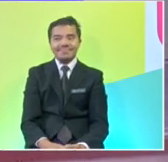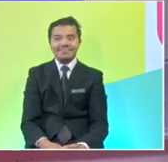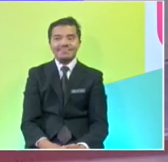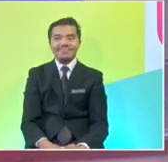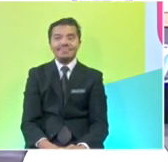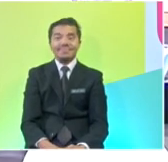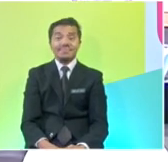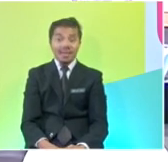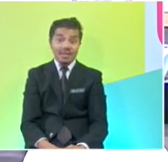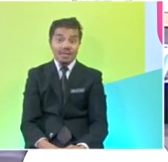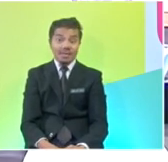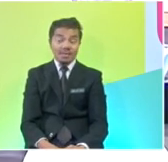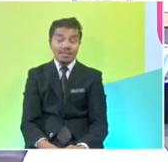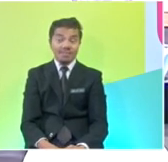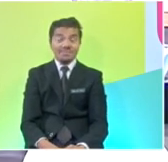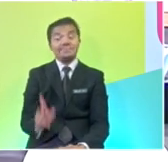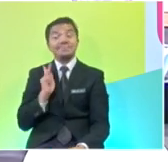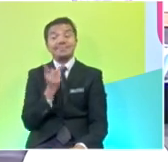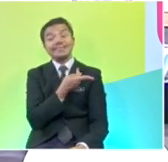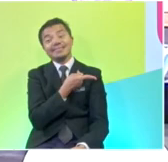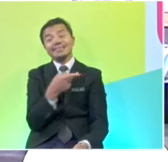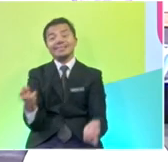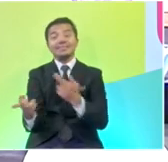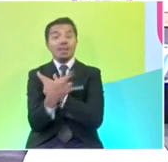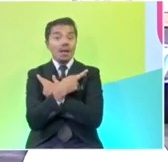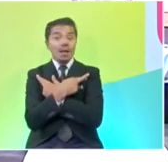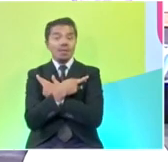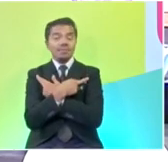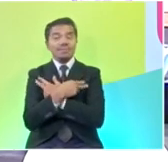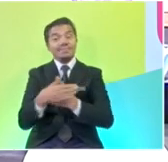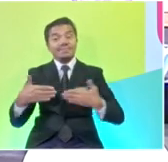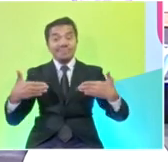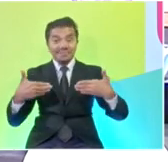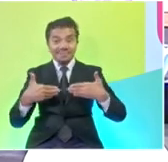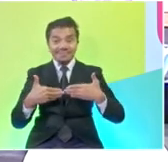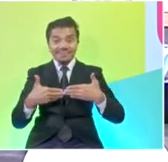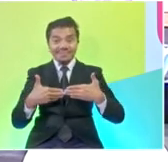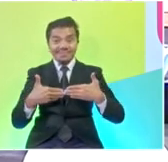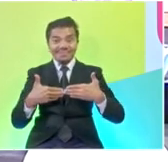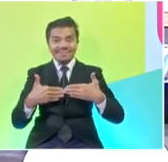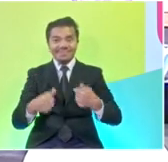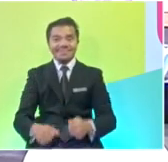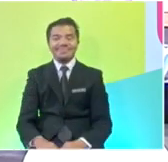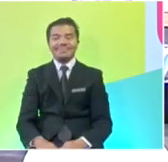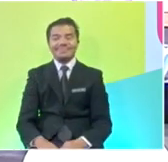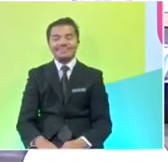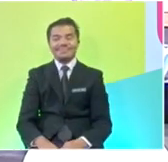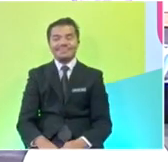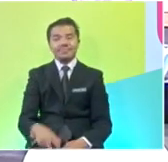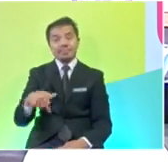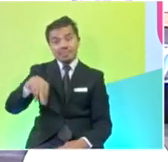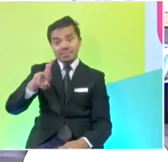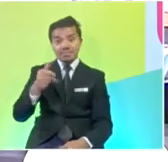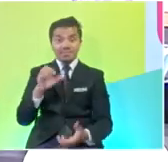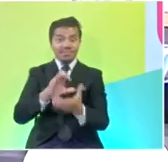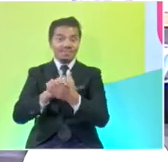semua kita akan melihat Sebentar jadi jangan kemana-mana kembali lagi bersama cego aslinda untuk sekolah